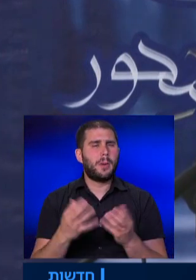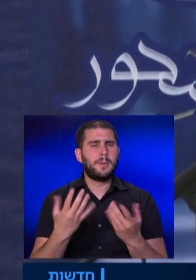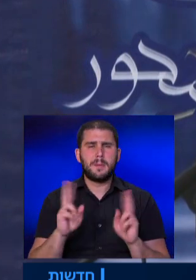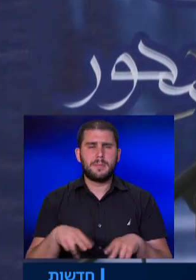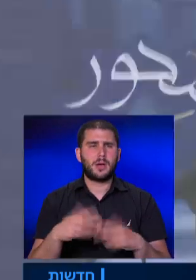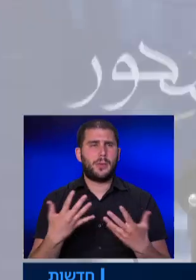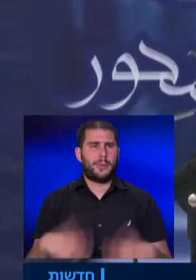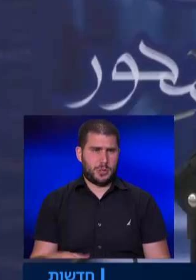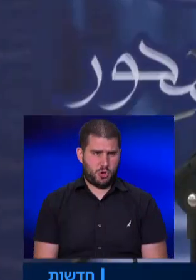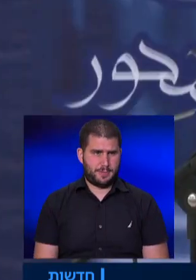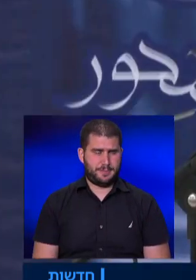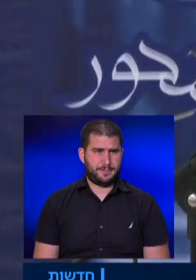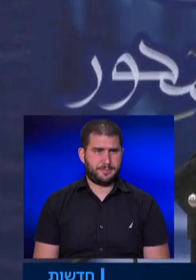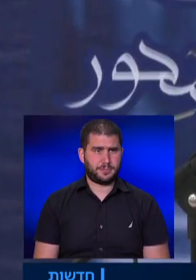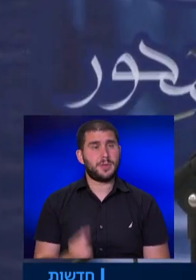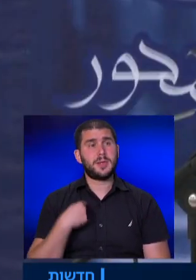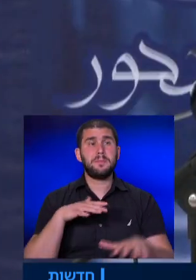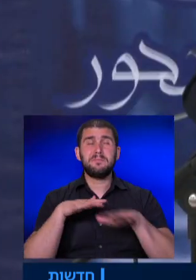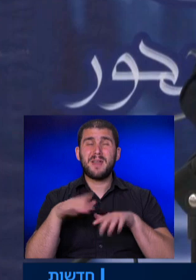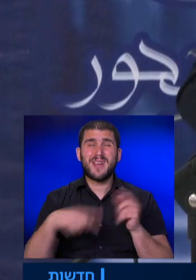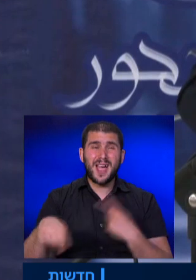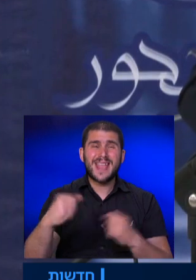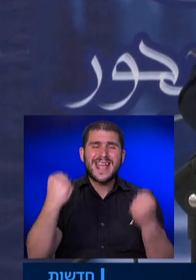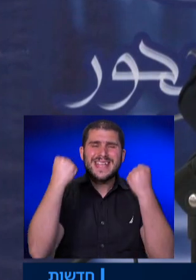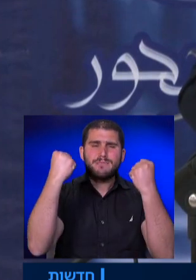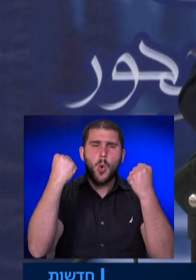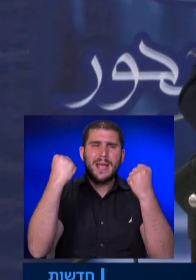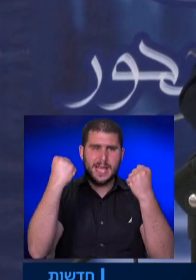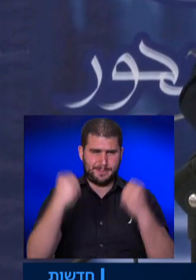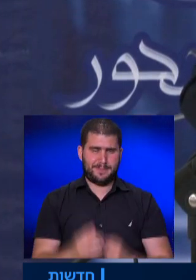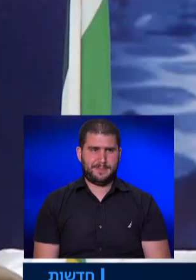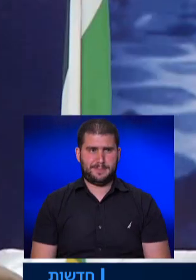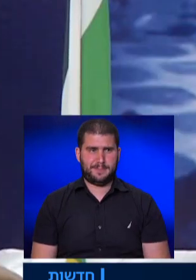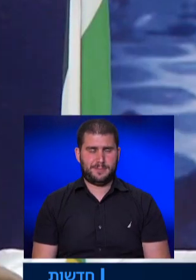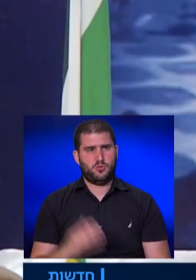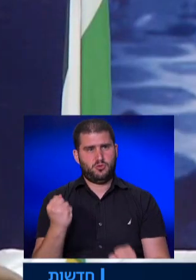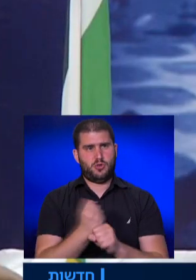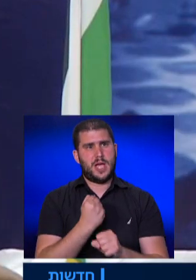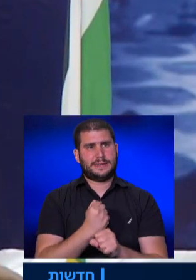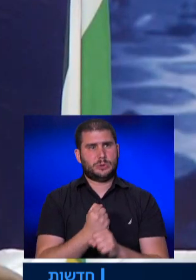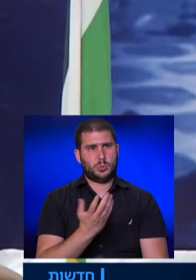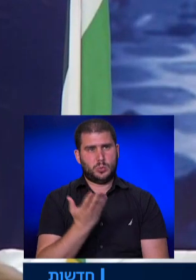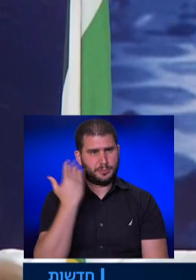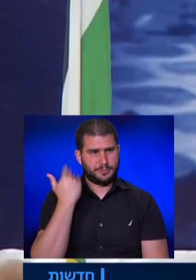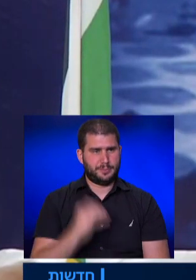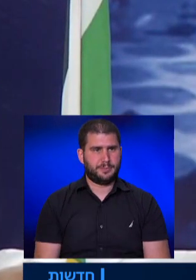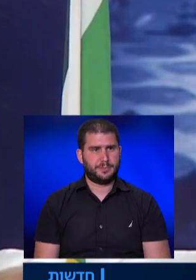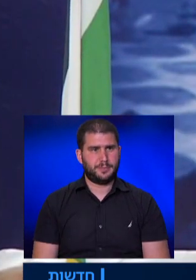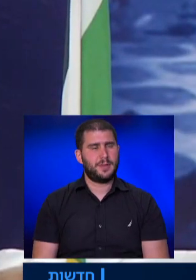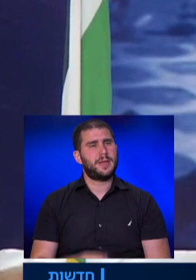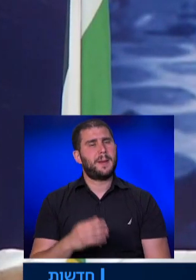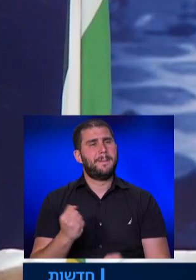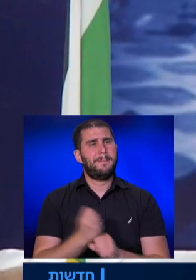بيت العنكبوت احيي الابطال الذين نفذوا